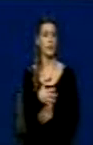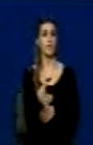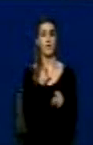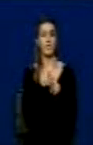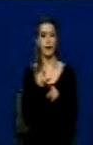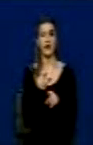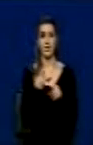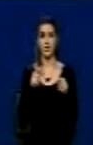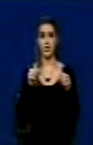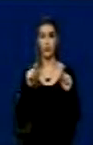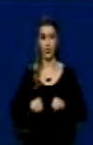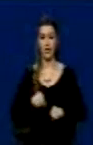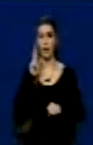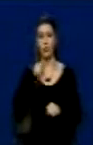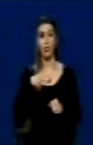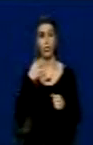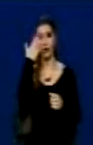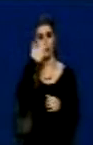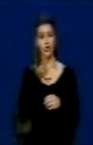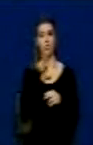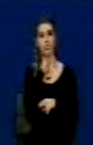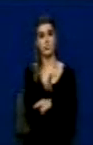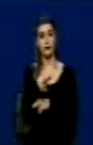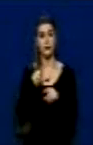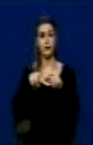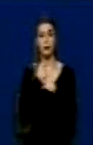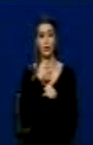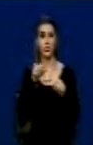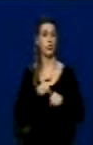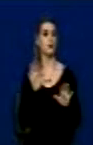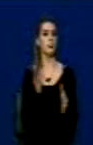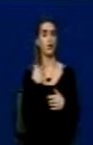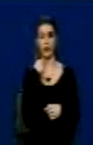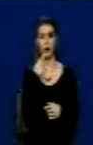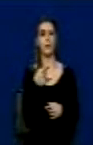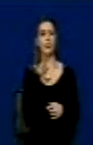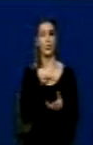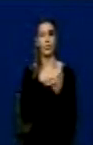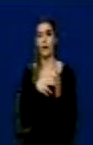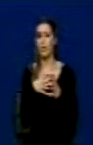që qeveria e ka rrit llogaridhënien ndaj kuvendit. Përkundrazi, unë shoh probleme shumë të